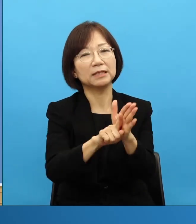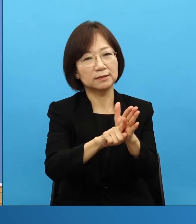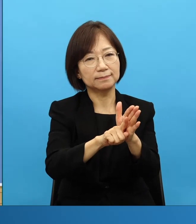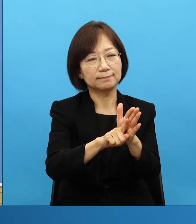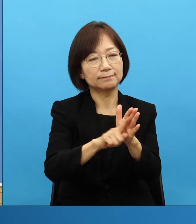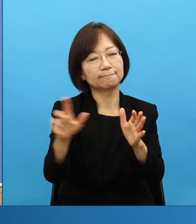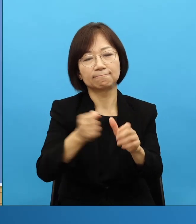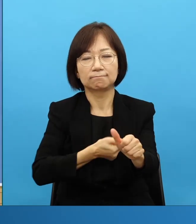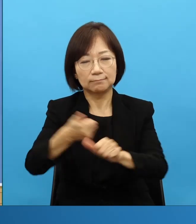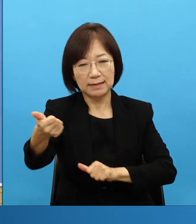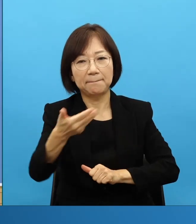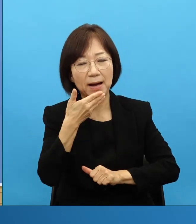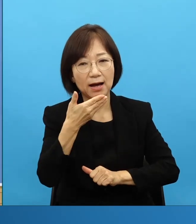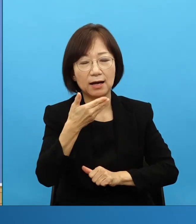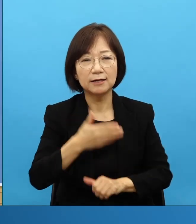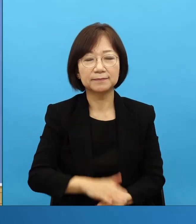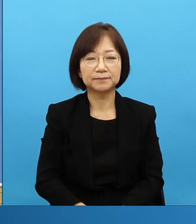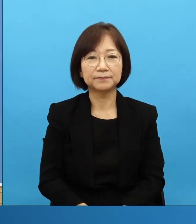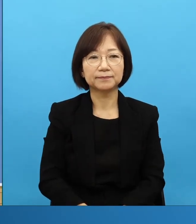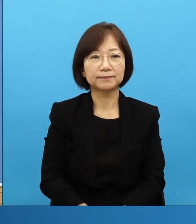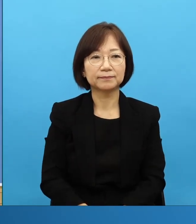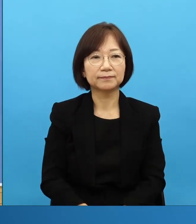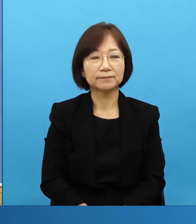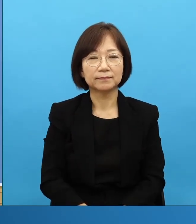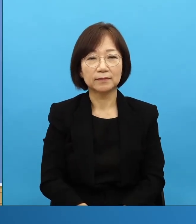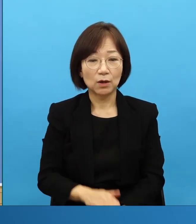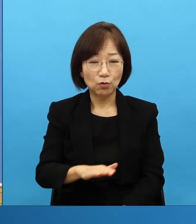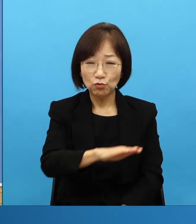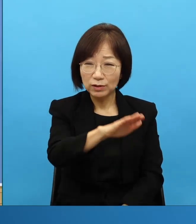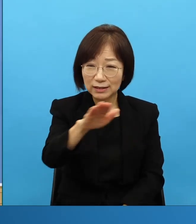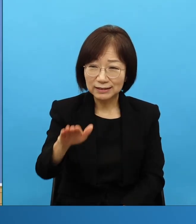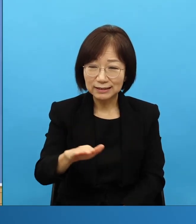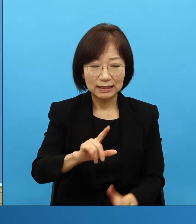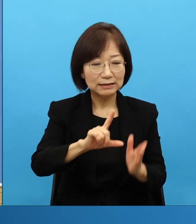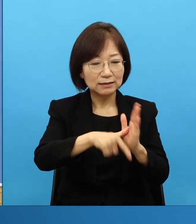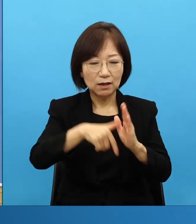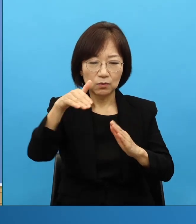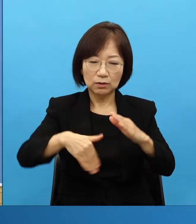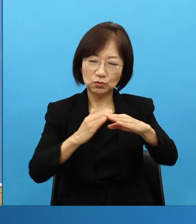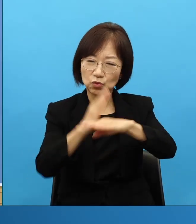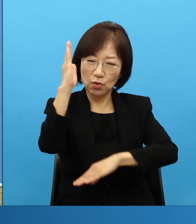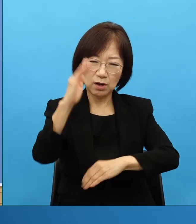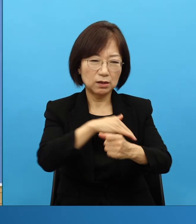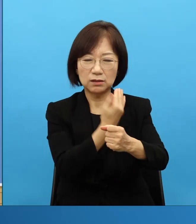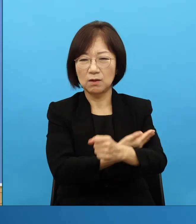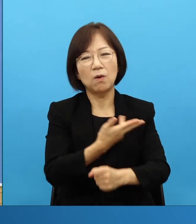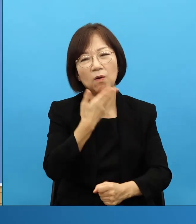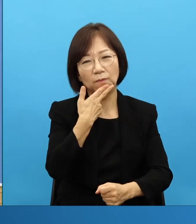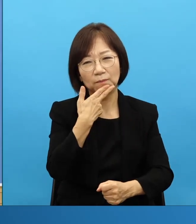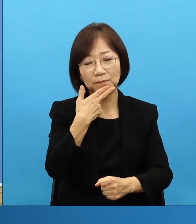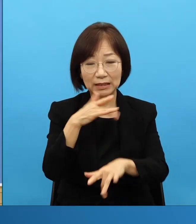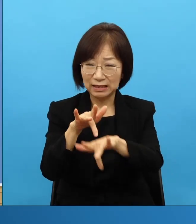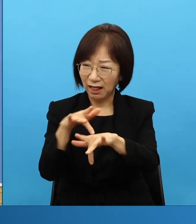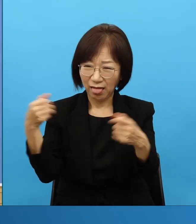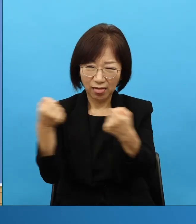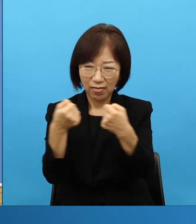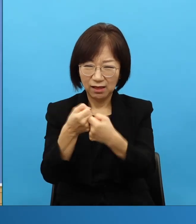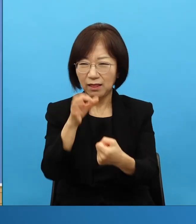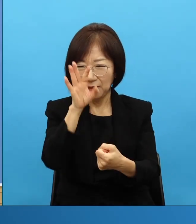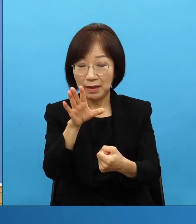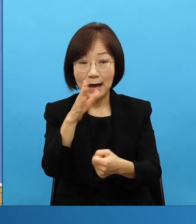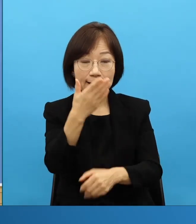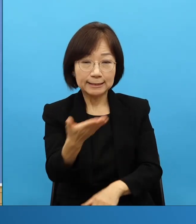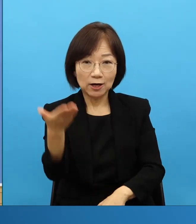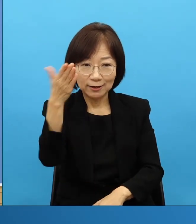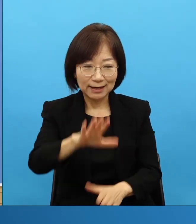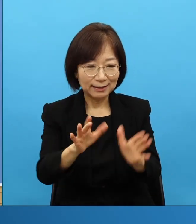in hell. It has to be through faith. 우리는 시공간 초월할 만한 능력이 없습니다. 그래서 사단 못 이깁니다. 그래서 예수 그리스도 이름으로